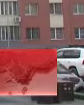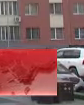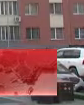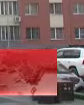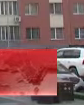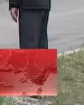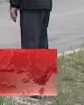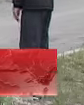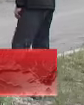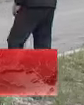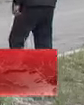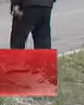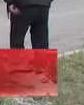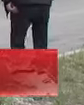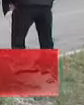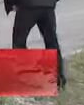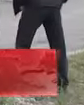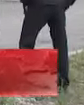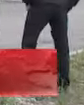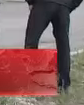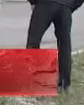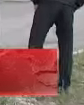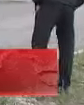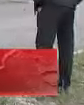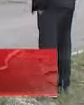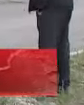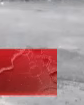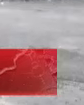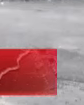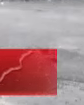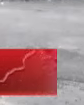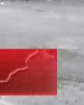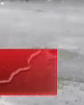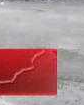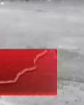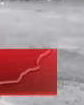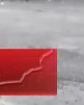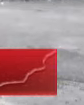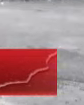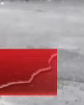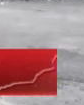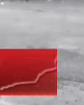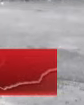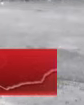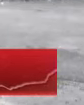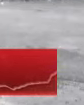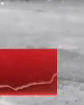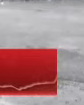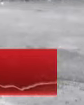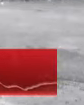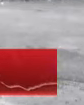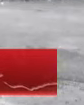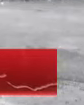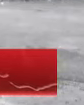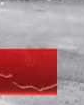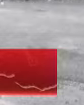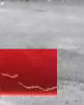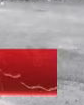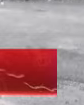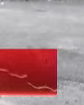Новый ЖК трещит по швам в Алматы. С августа месяца мы здесь проживаем. И нескончаемые